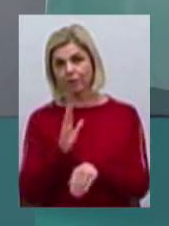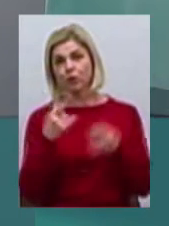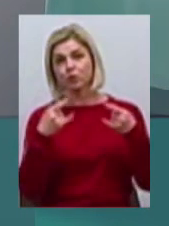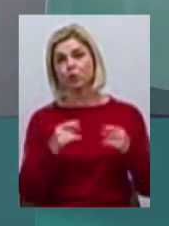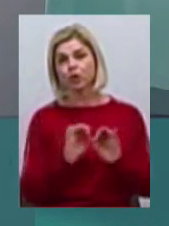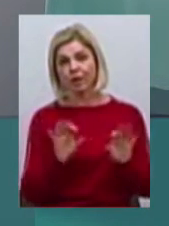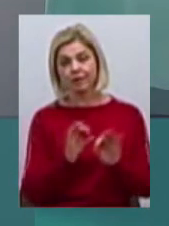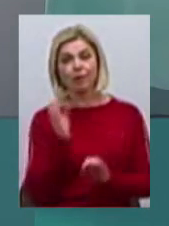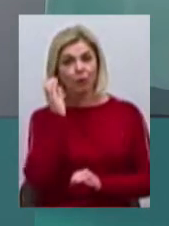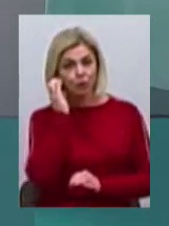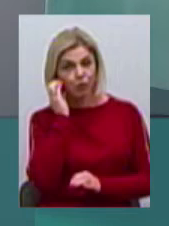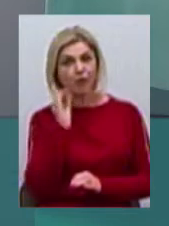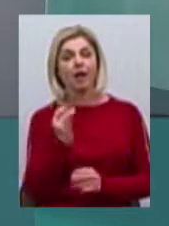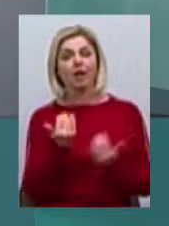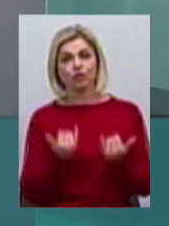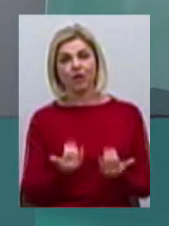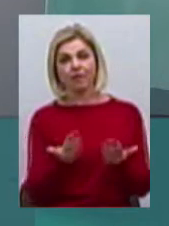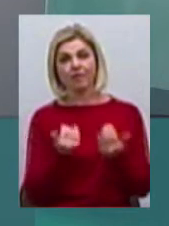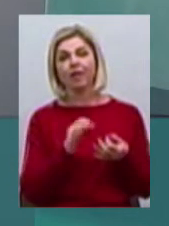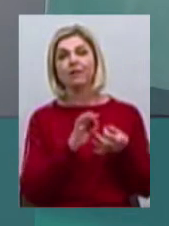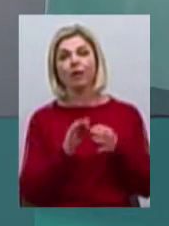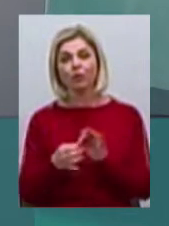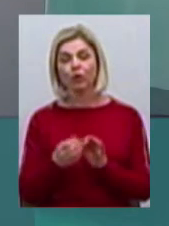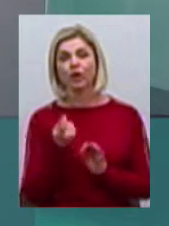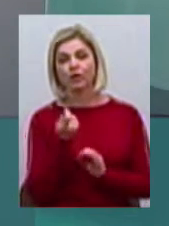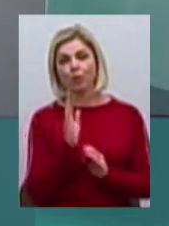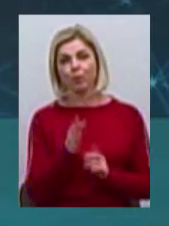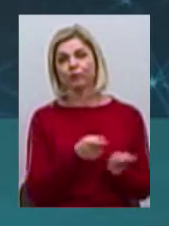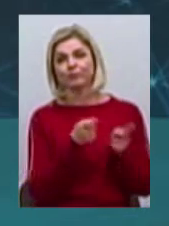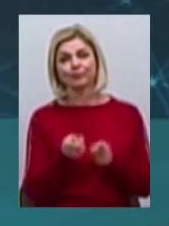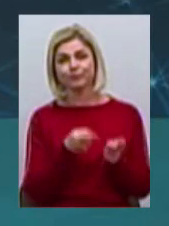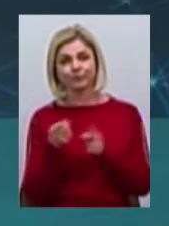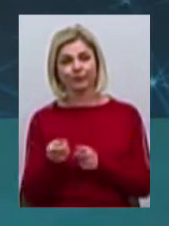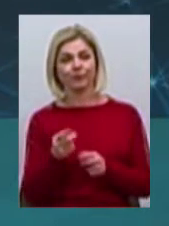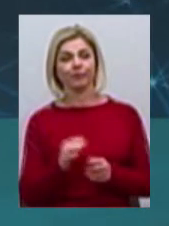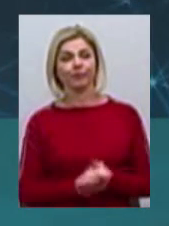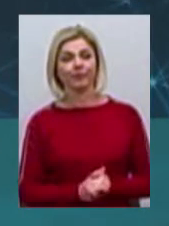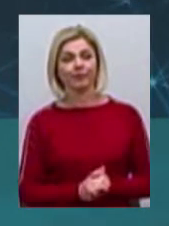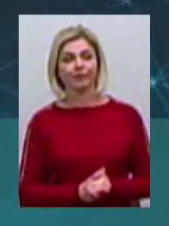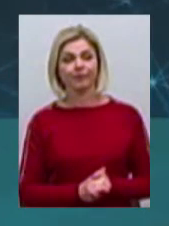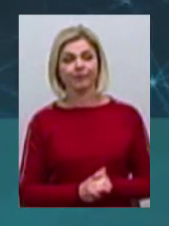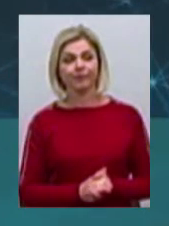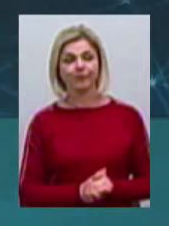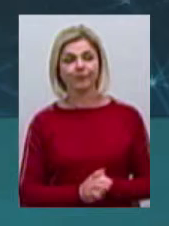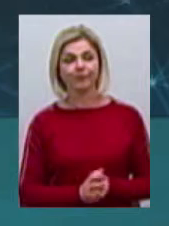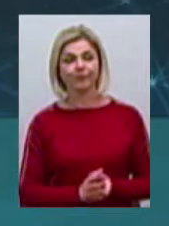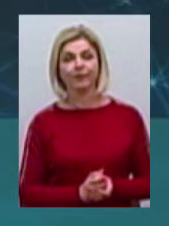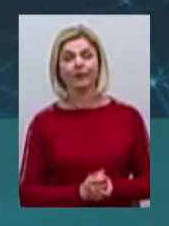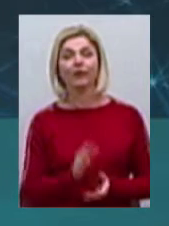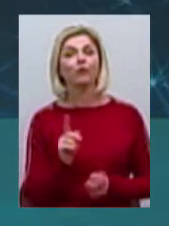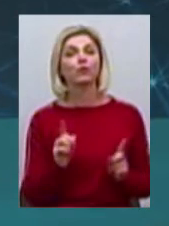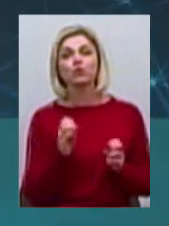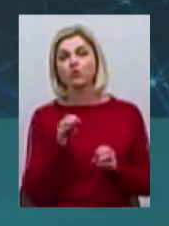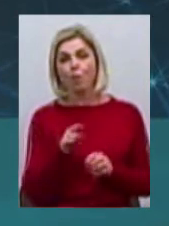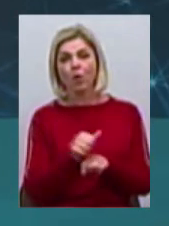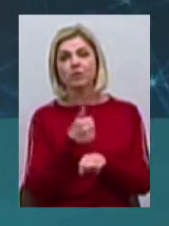почули. Тепер давайте докладніше, так будемо трошки стрибати, звісно, через певні епохи. І тим не менш, в чому